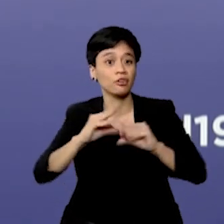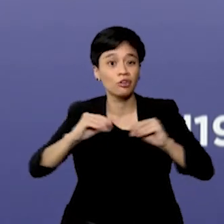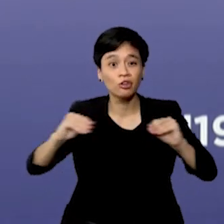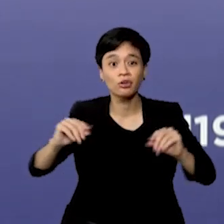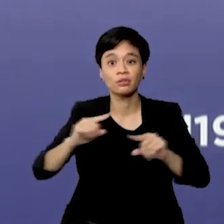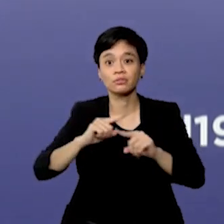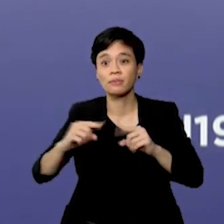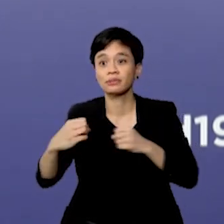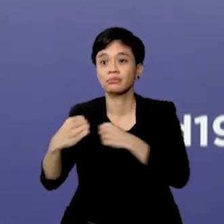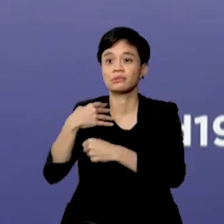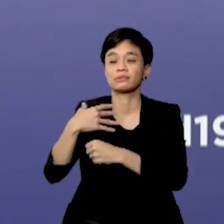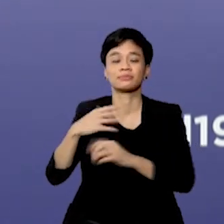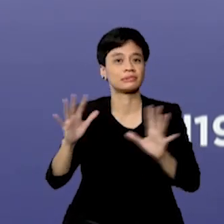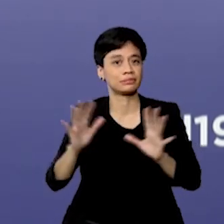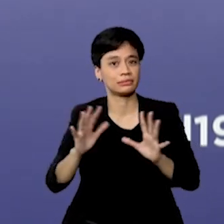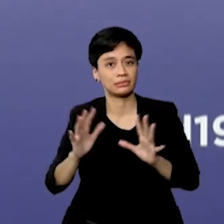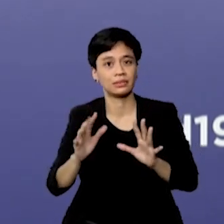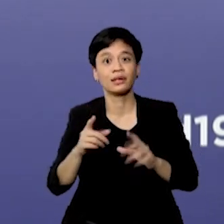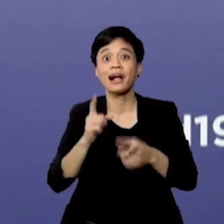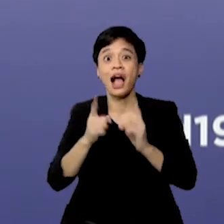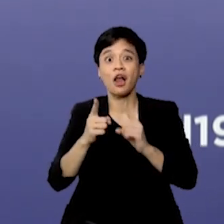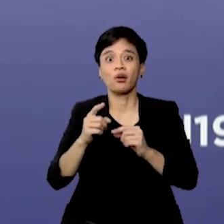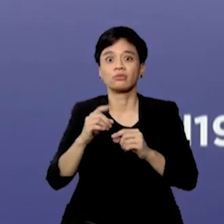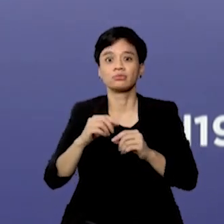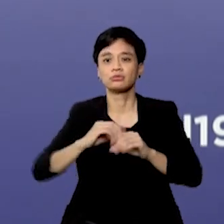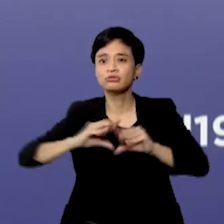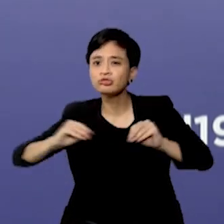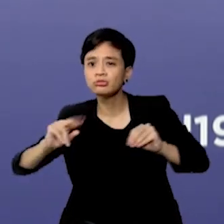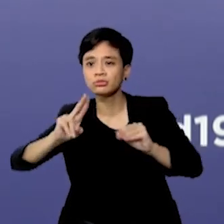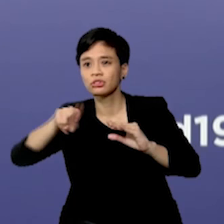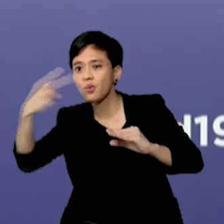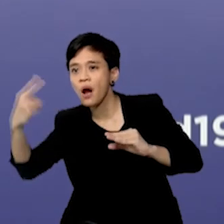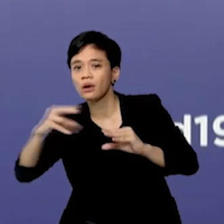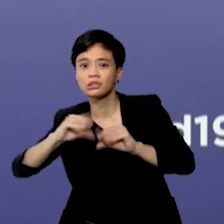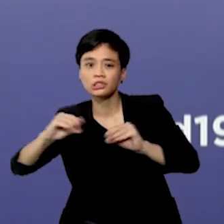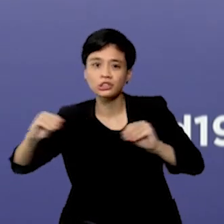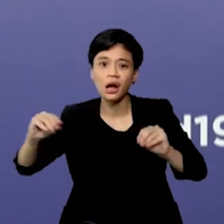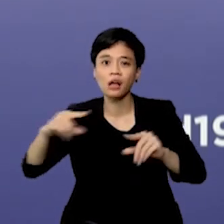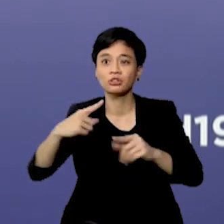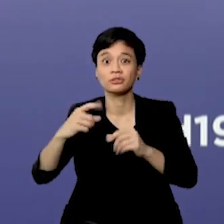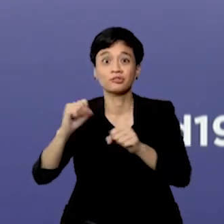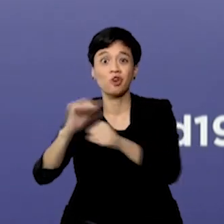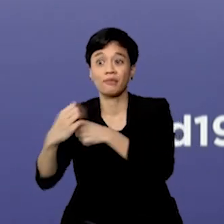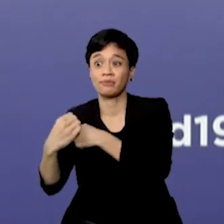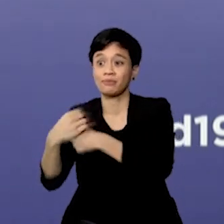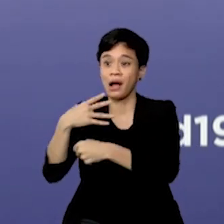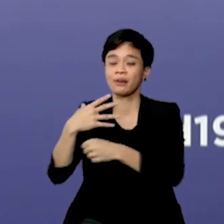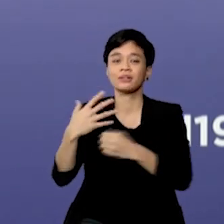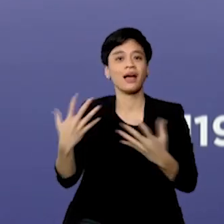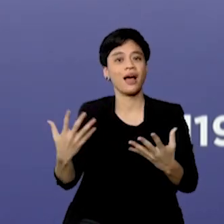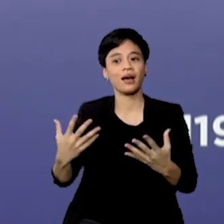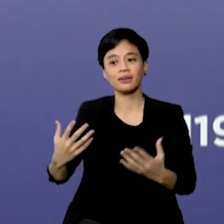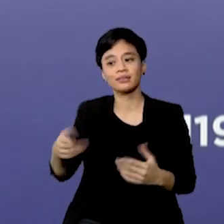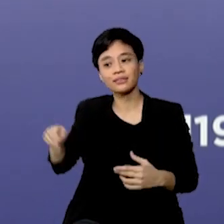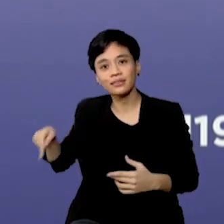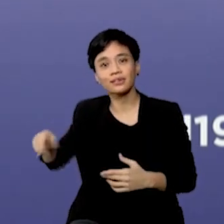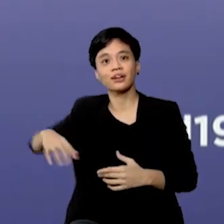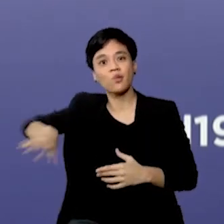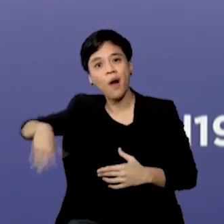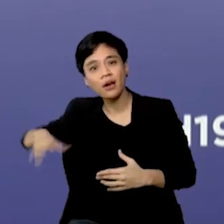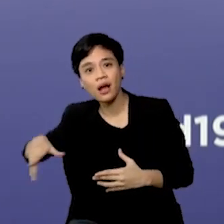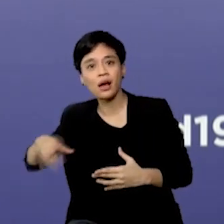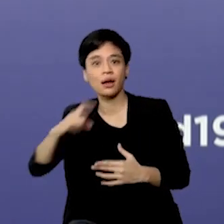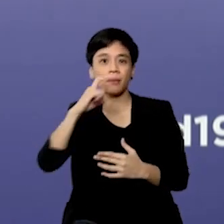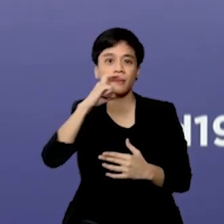penularan penyakit ini. Maka keluarga kita yang di rumah, anak-anak kita, saudara-saudara kita, orang